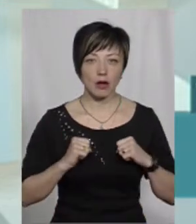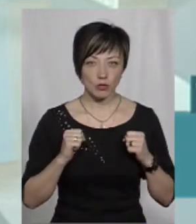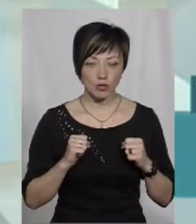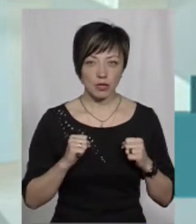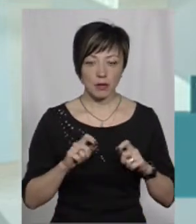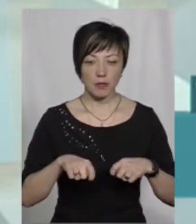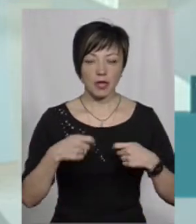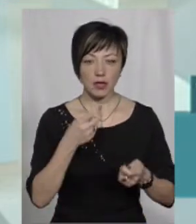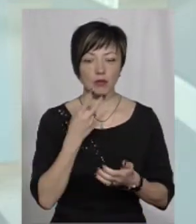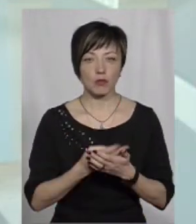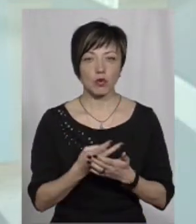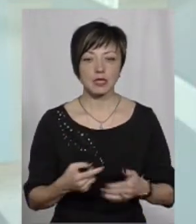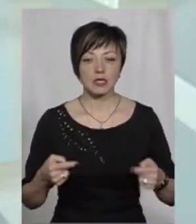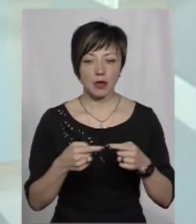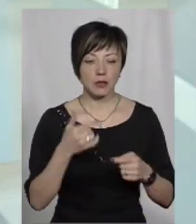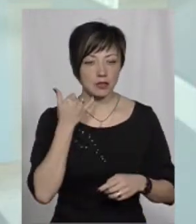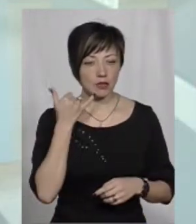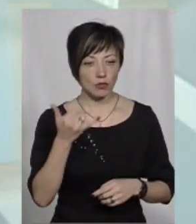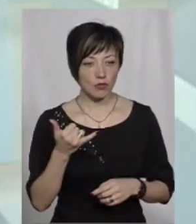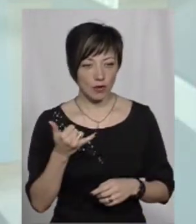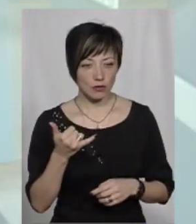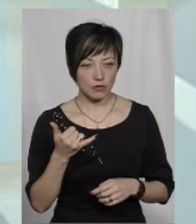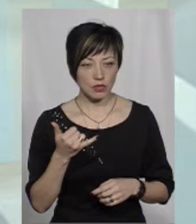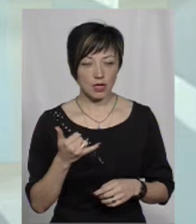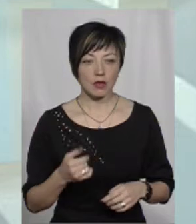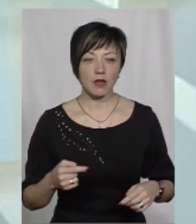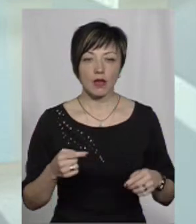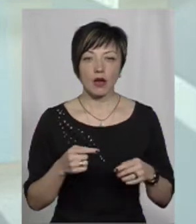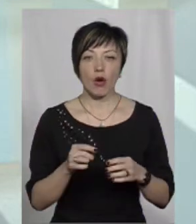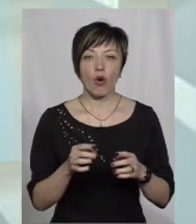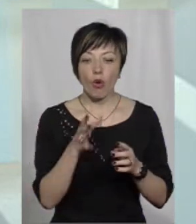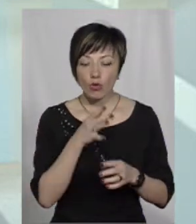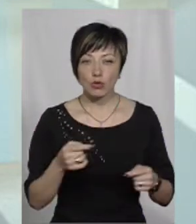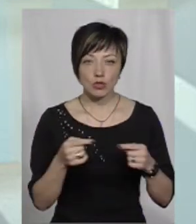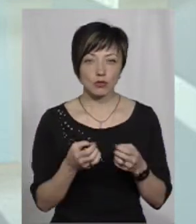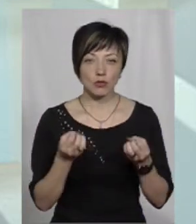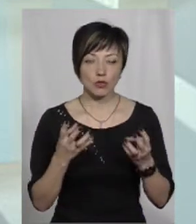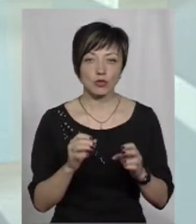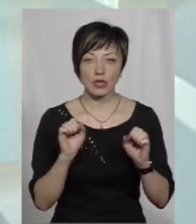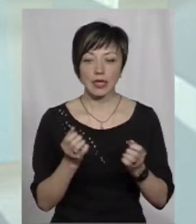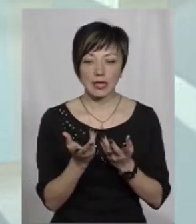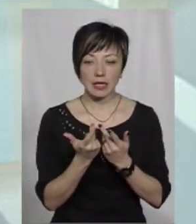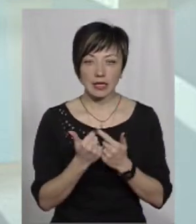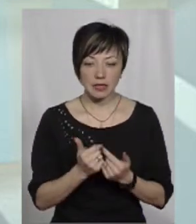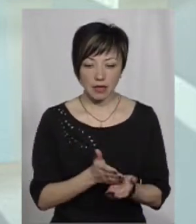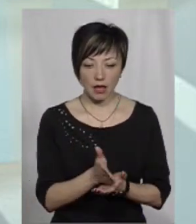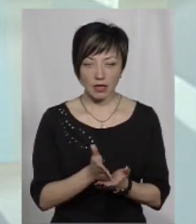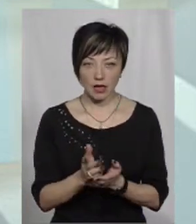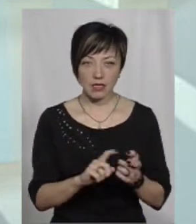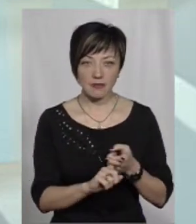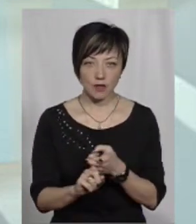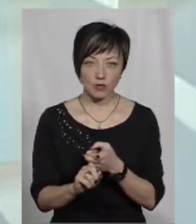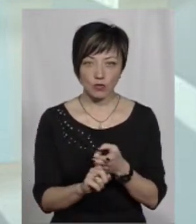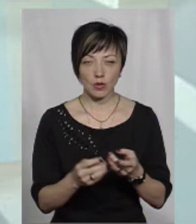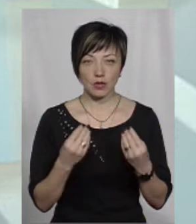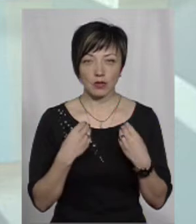намагаються передати покази саме зателефонувавши. Відповідно, одночасно просто кількість каналів зв'язку,